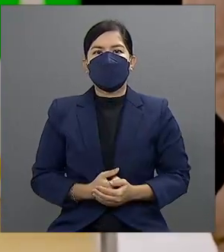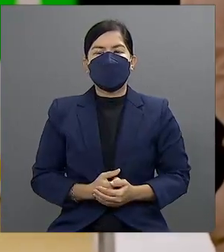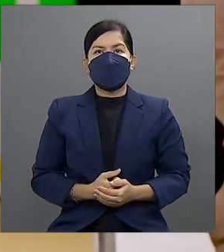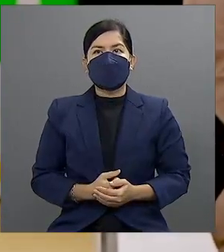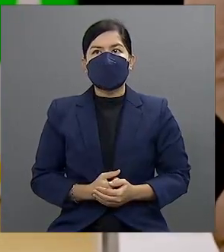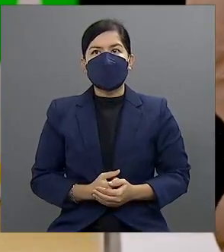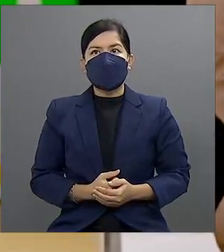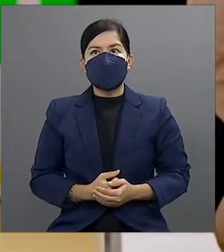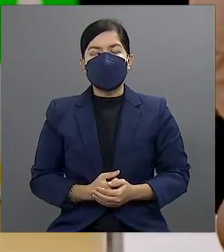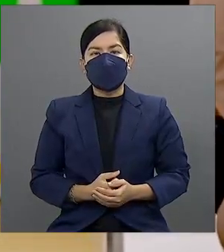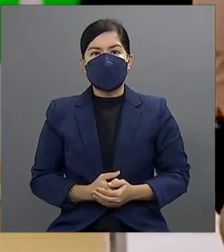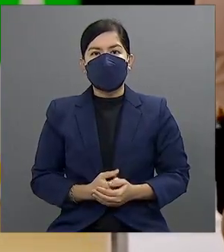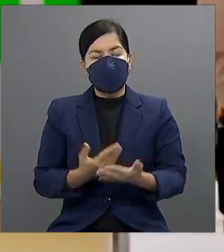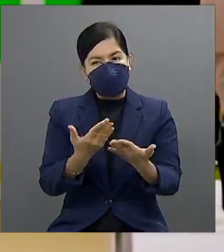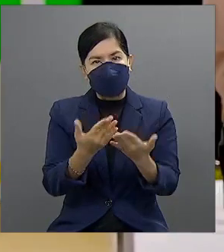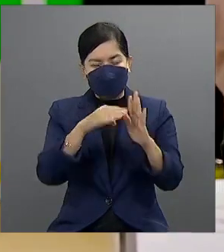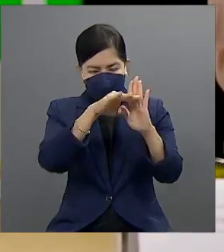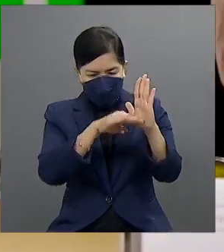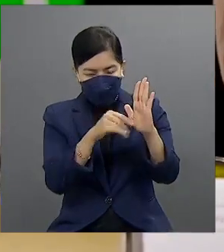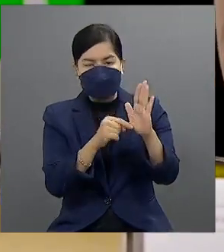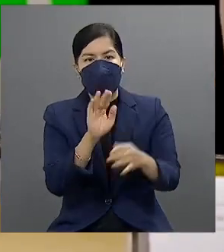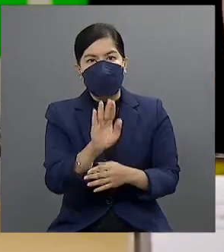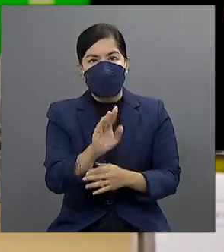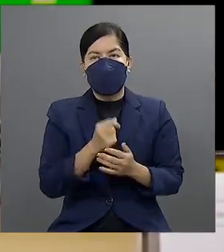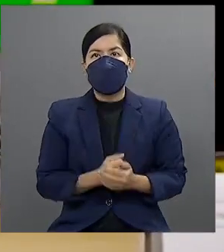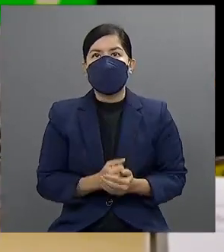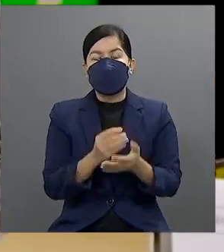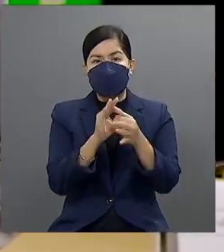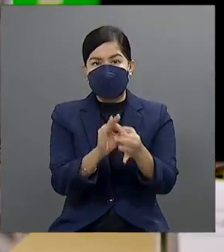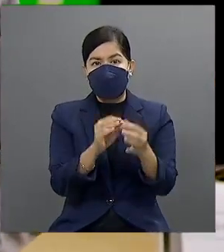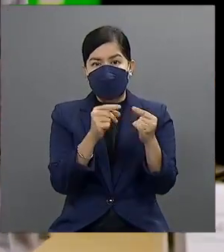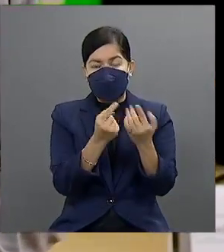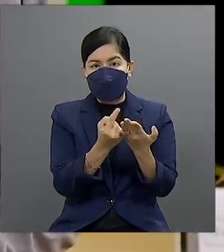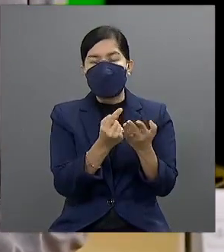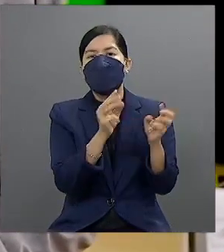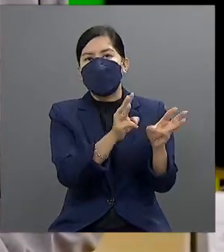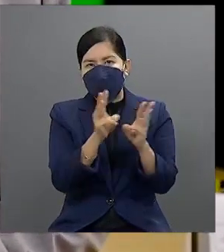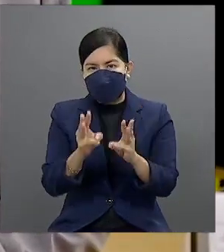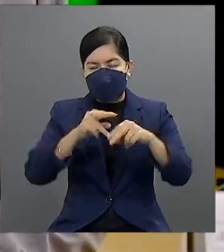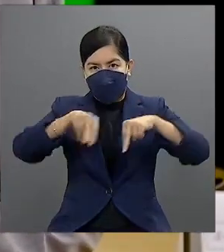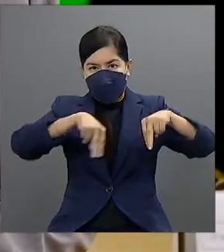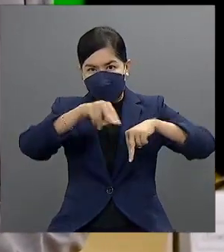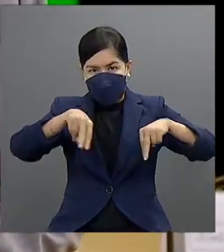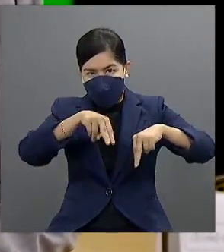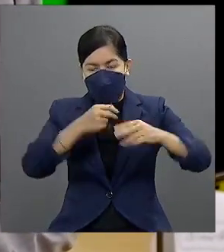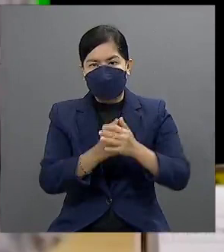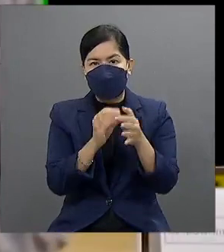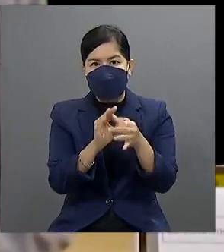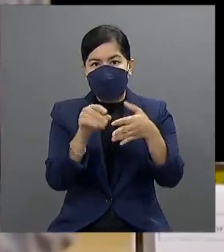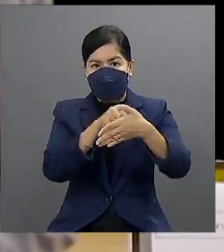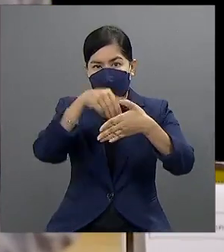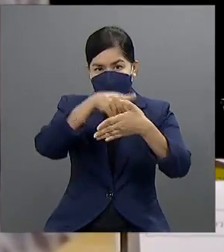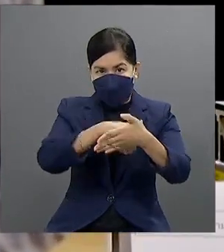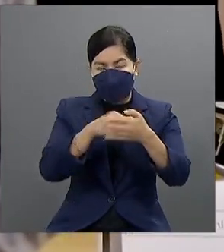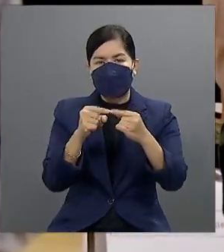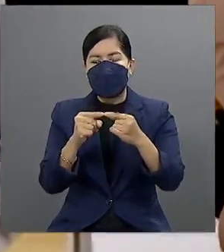เป็นอย่างไรบ้างครับกับมาตรการการลงคะแนนเลือกตั้งภายใต้สถานการณ์โควิดขอให้ทุกท่านมั่นใจนะครับออก